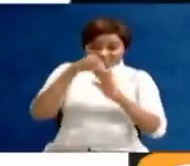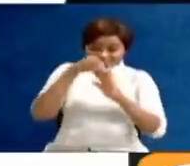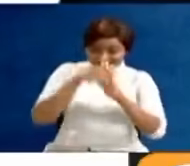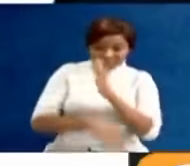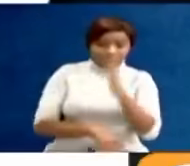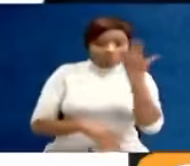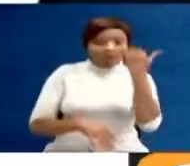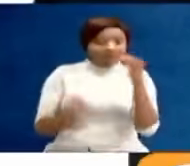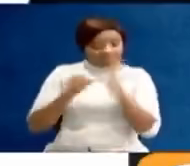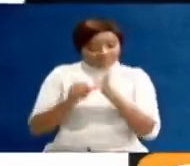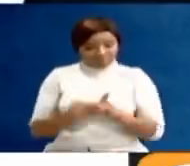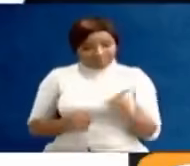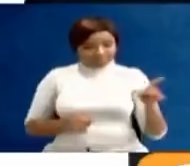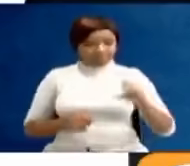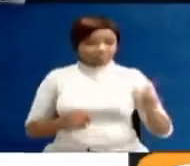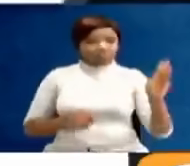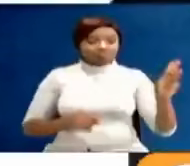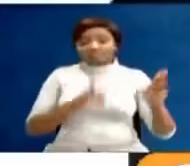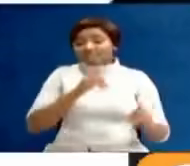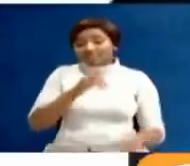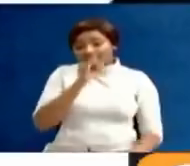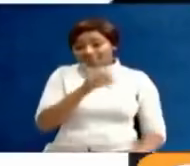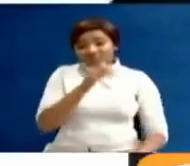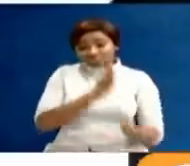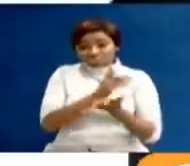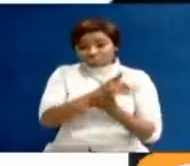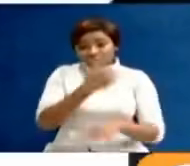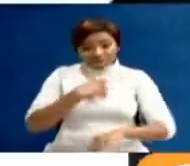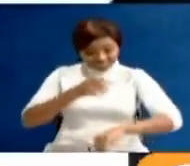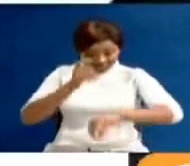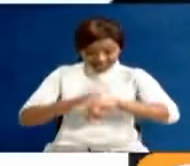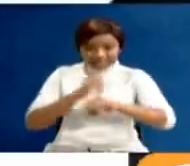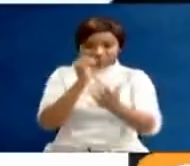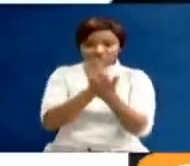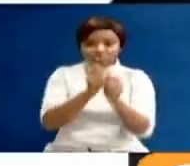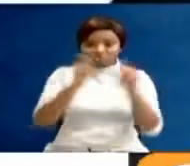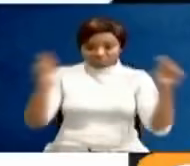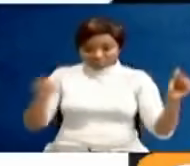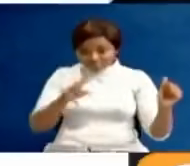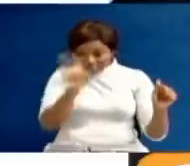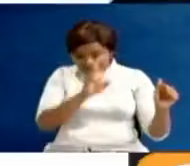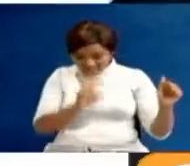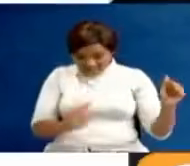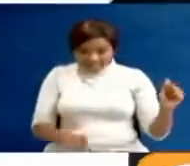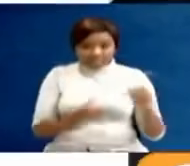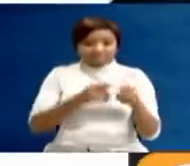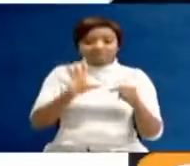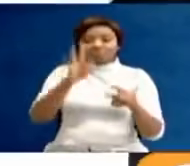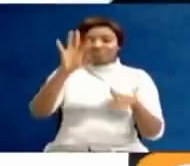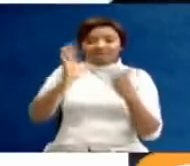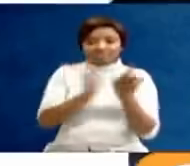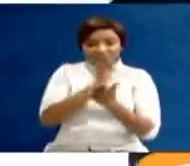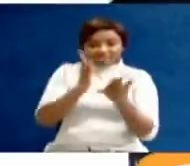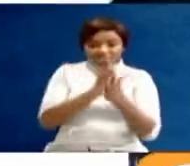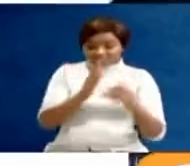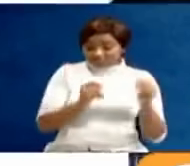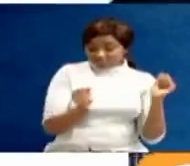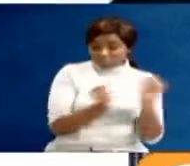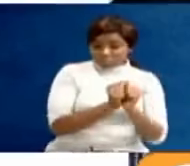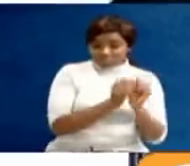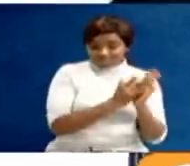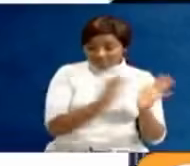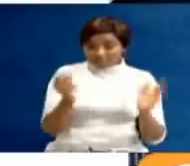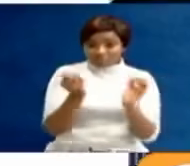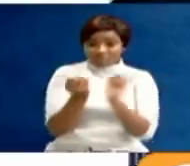Kenyatta, wakimwambia, iwapo una muda wa kusoma gazeti Rais, utapata kati ya kurasa 10 hadi 14